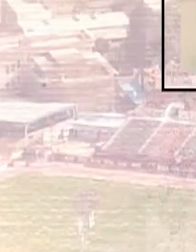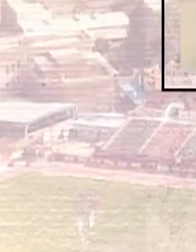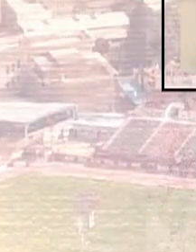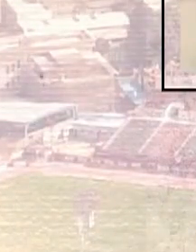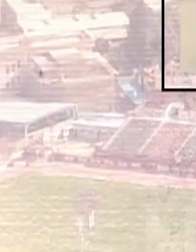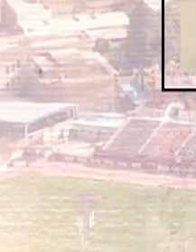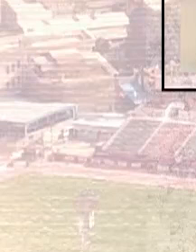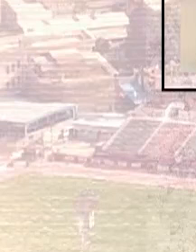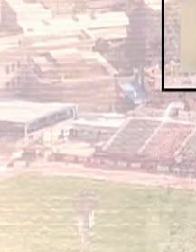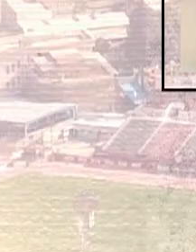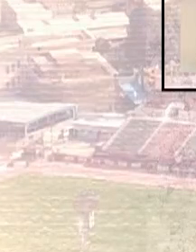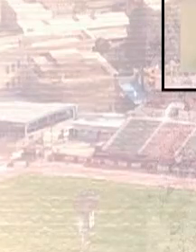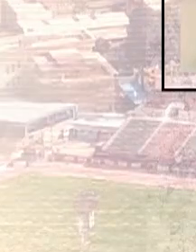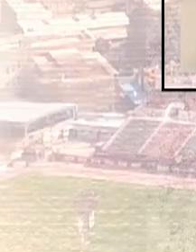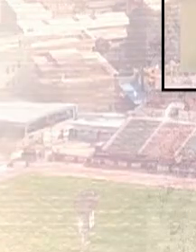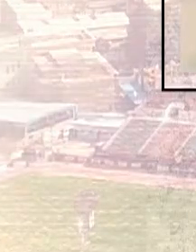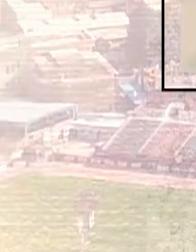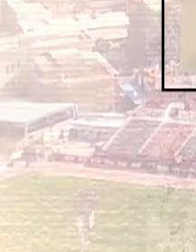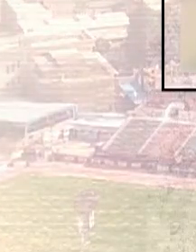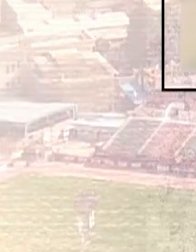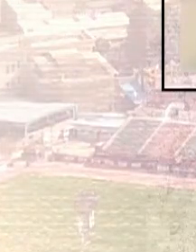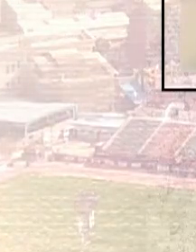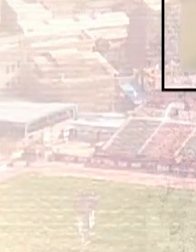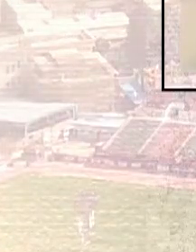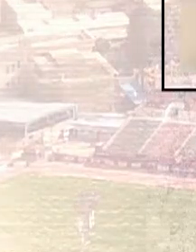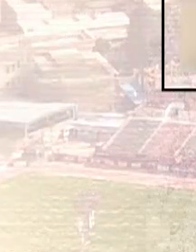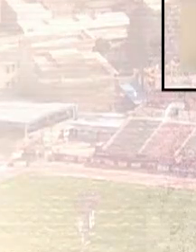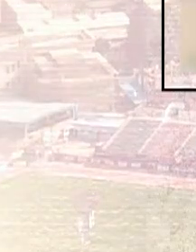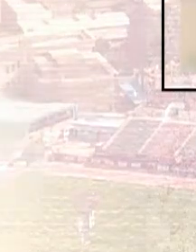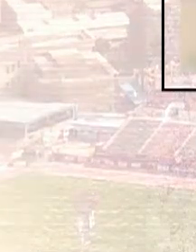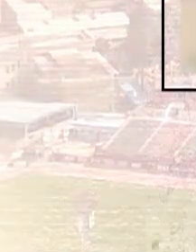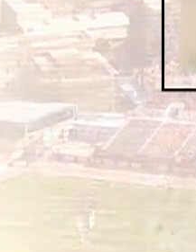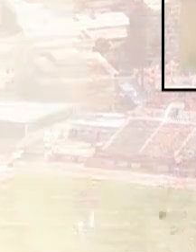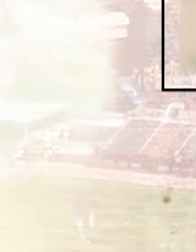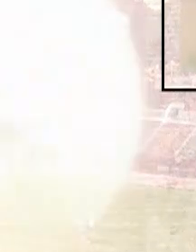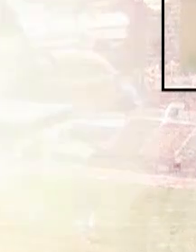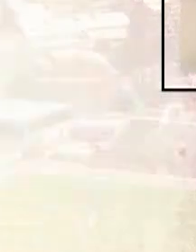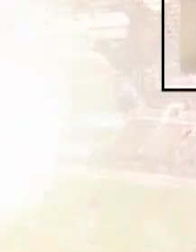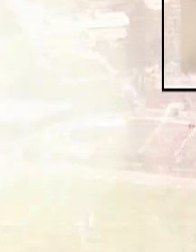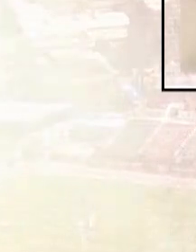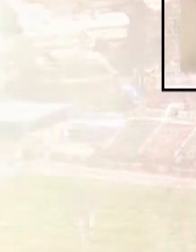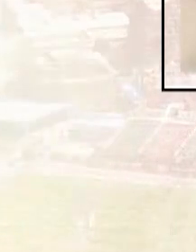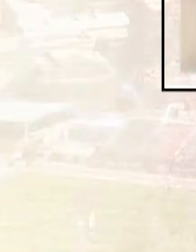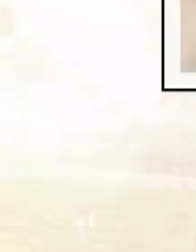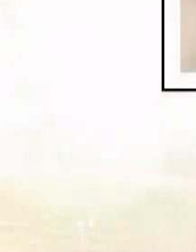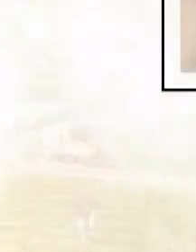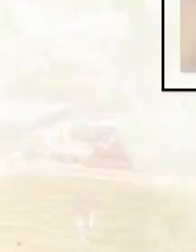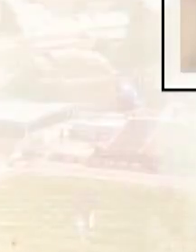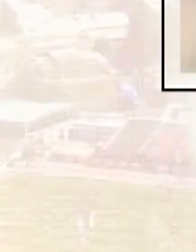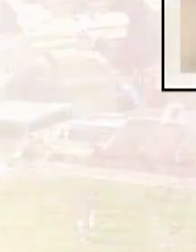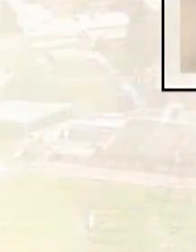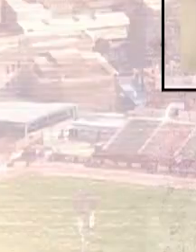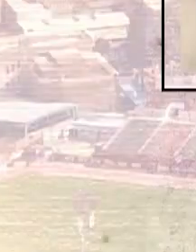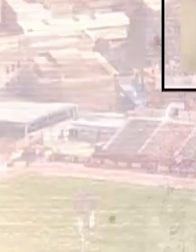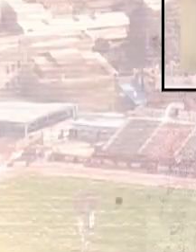الهندسة الإذاعية محمد لطفي، ومن أسرة المذيعين رضا عبد السلام، وهذا أول